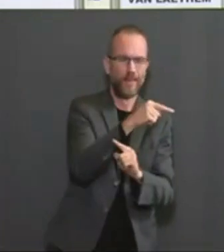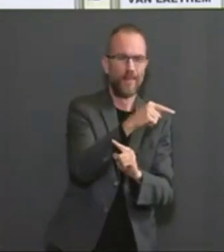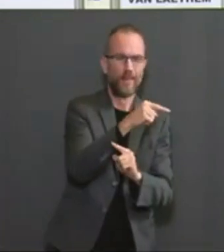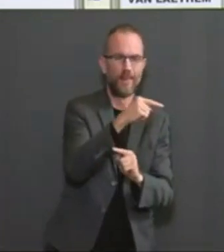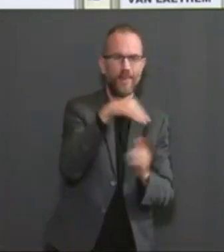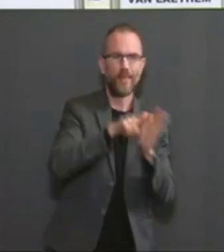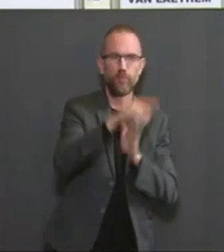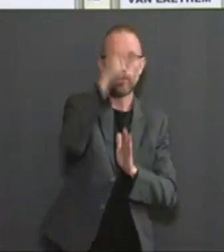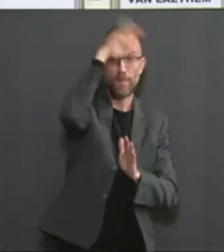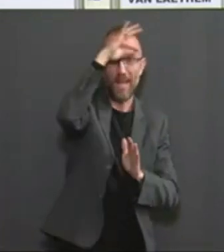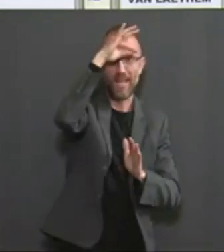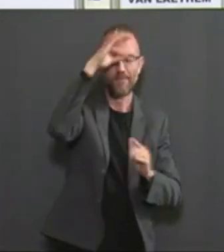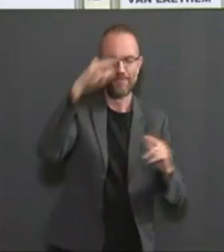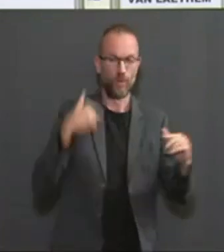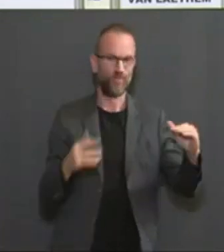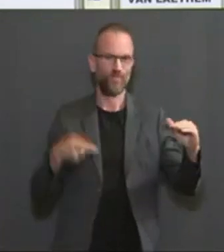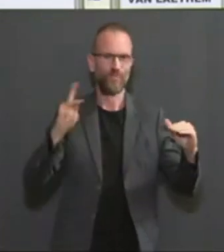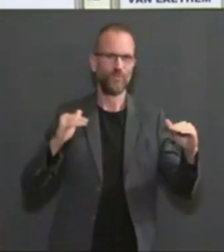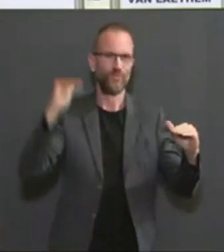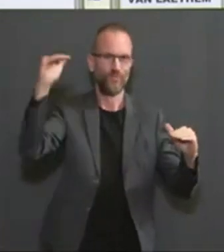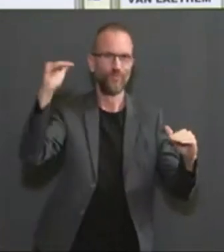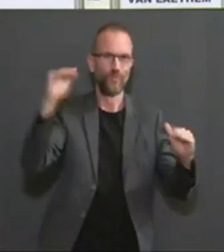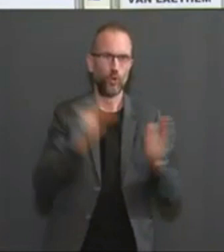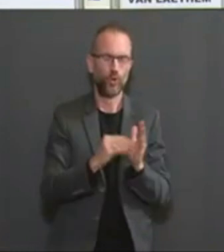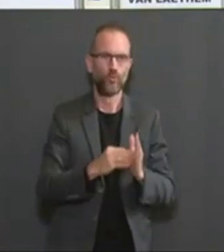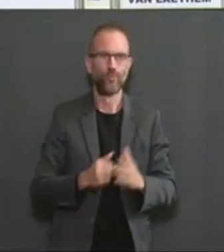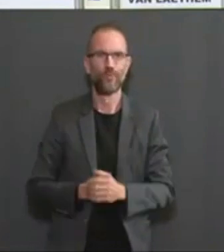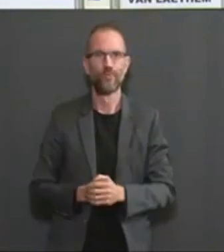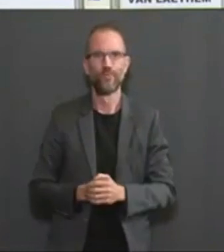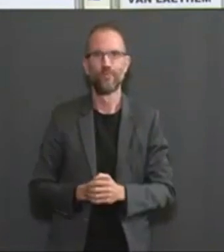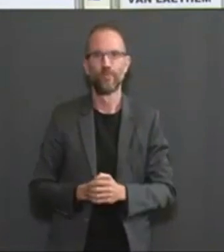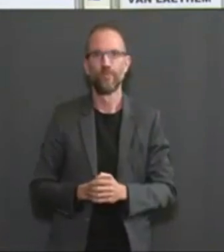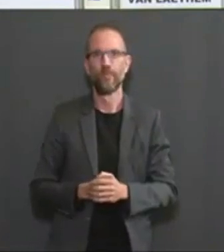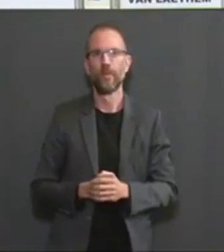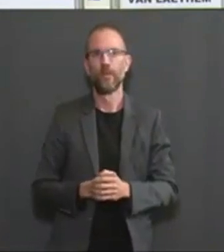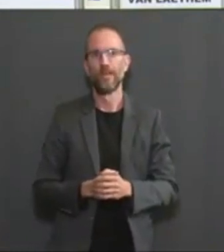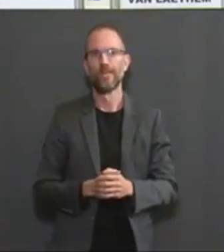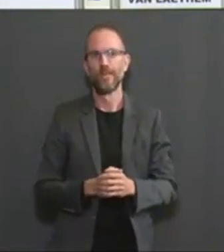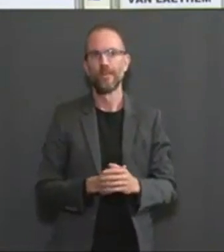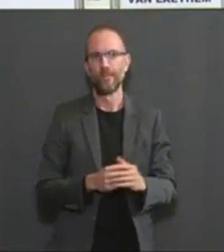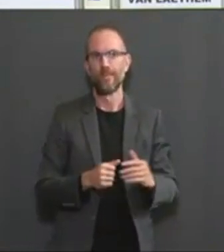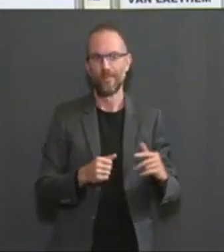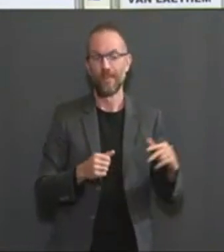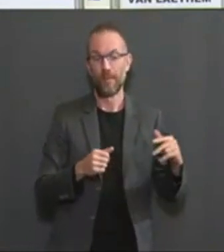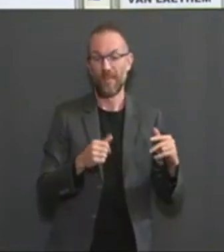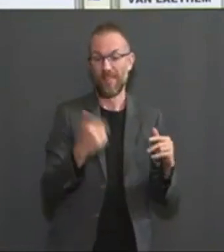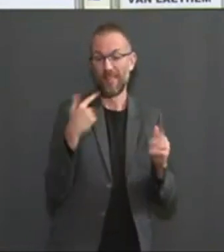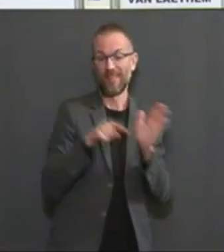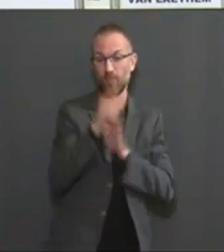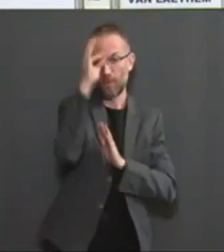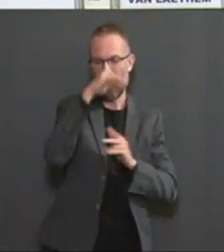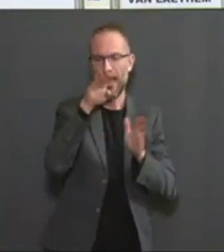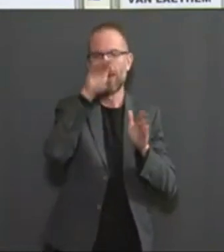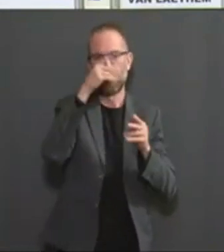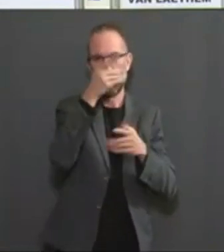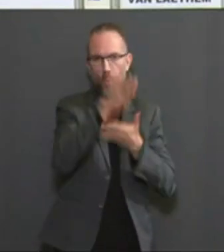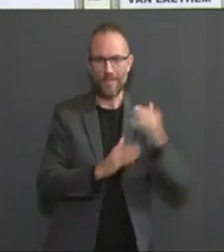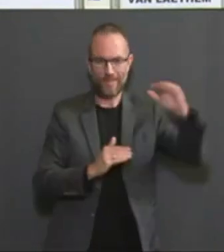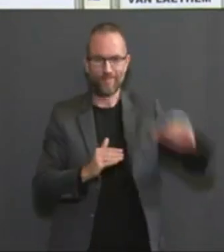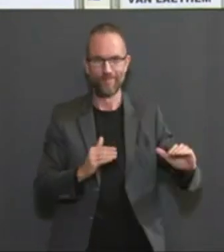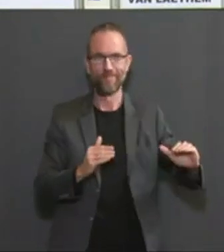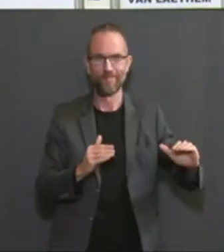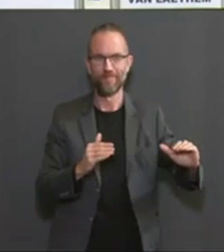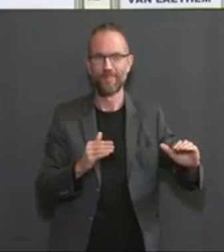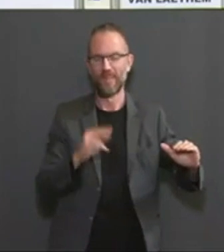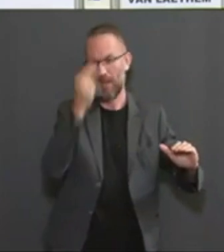patients hospitalisés et ou en soins intensifs. Et je vous rappelle que début mai, c'était les premiers signes de déconfinement après la